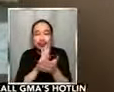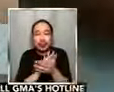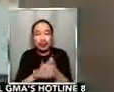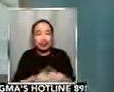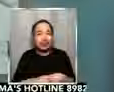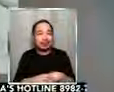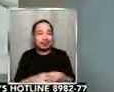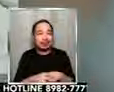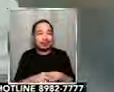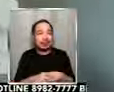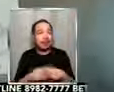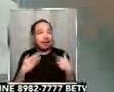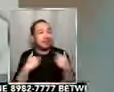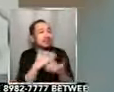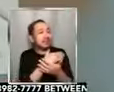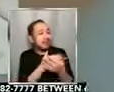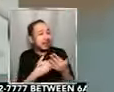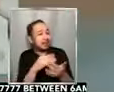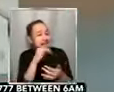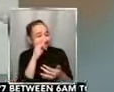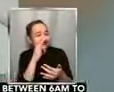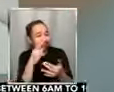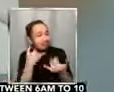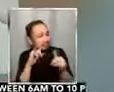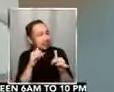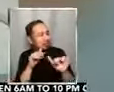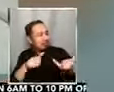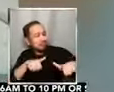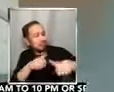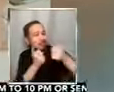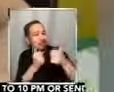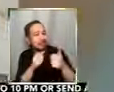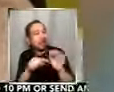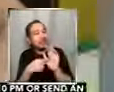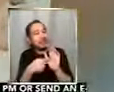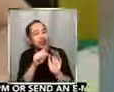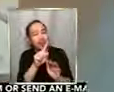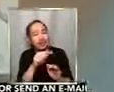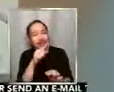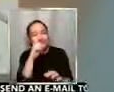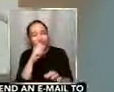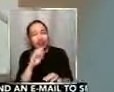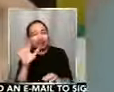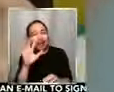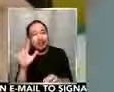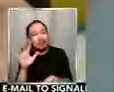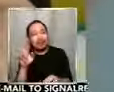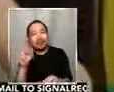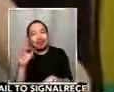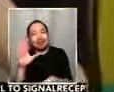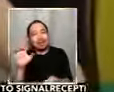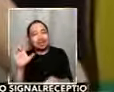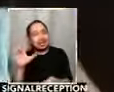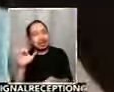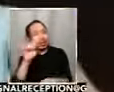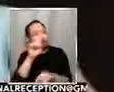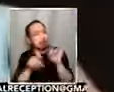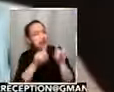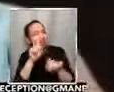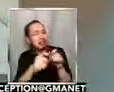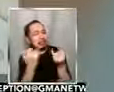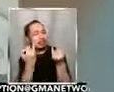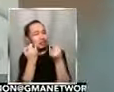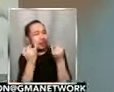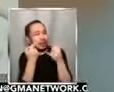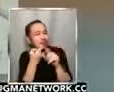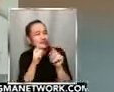Meron din naman batang palaban, gaya ng 5 taong gulang na si Raiden, na kine-question ang instruction sa